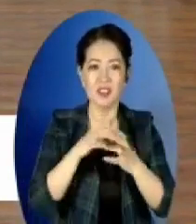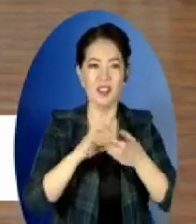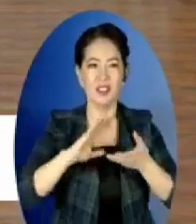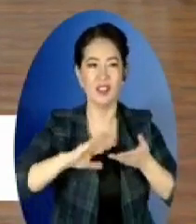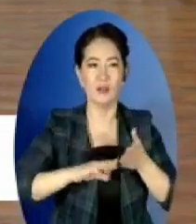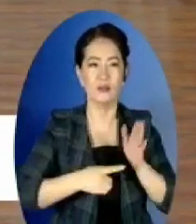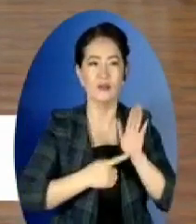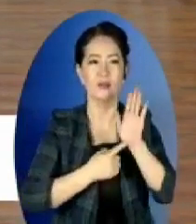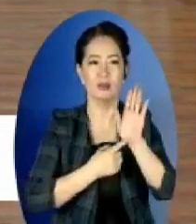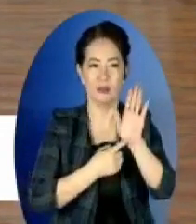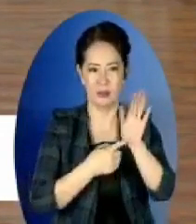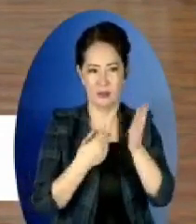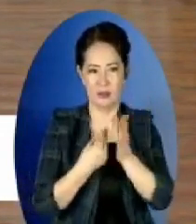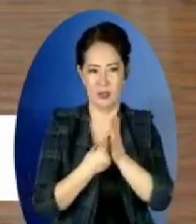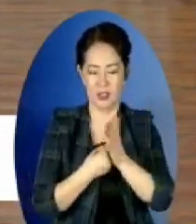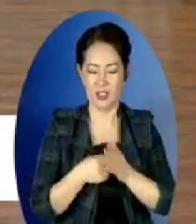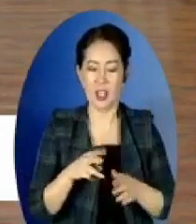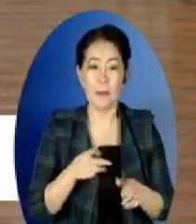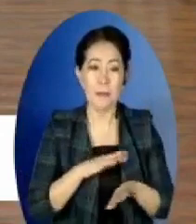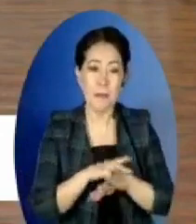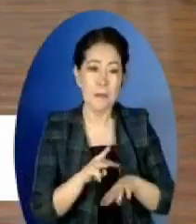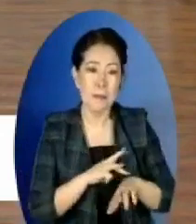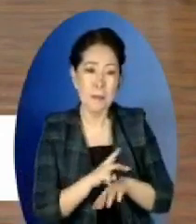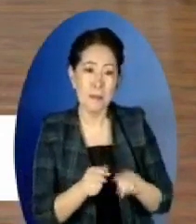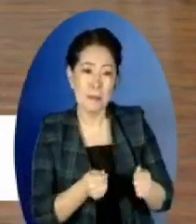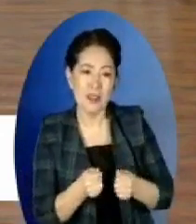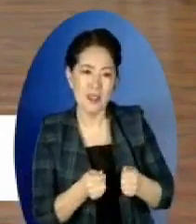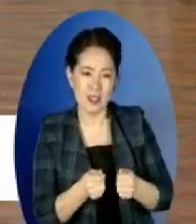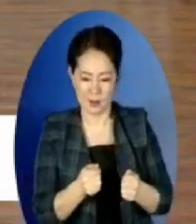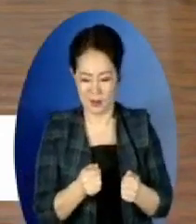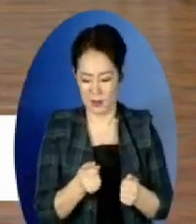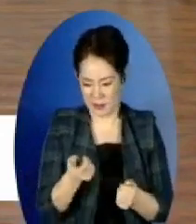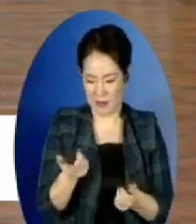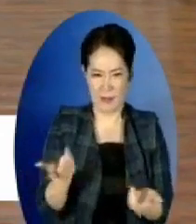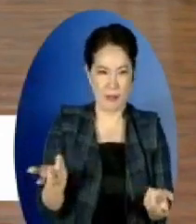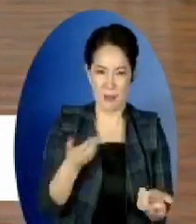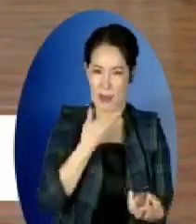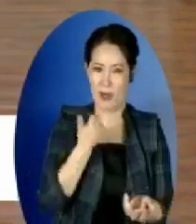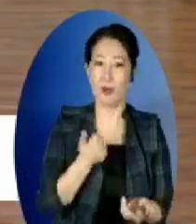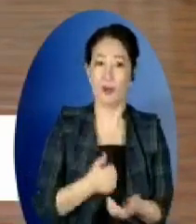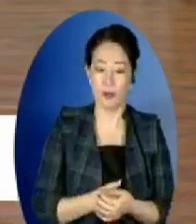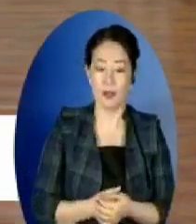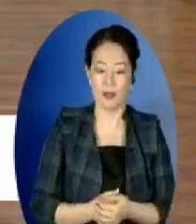юм оо менежмент гэдэг нэг айхтар юм жаарсан байдгүй.